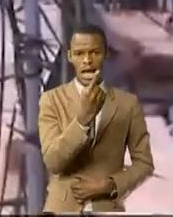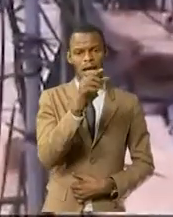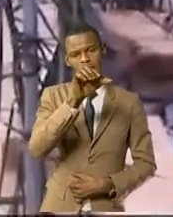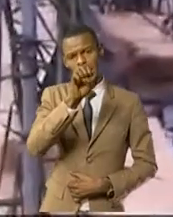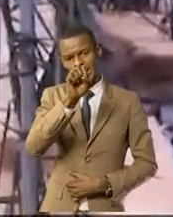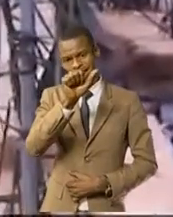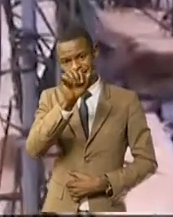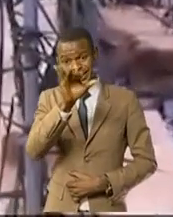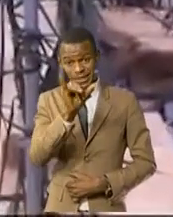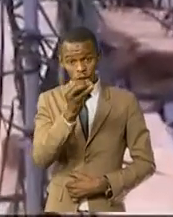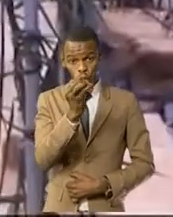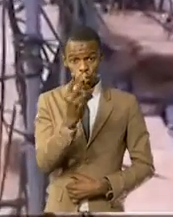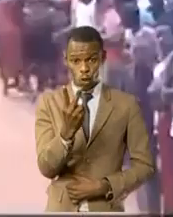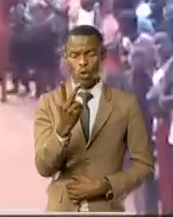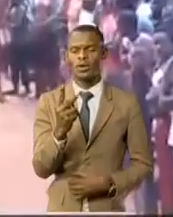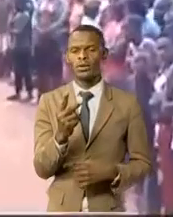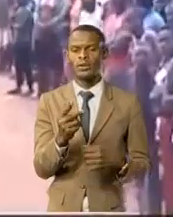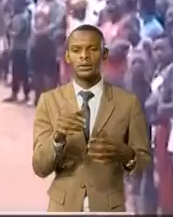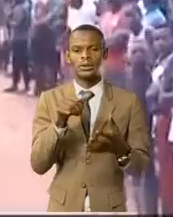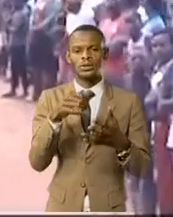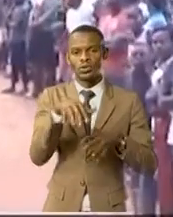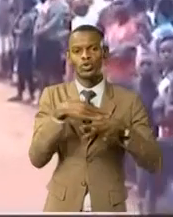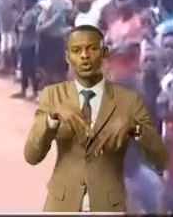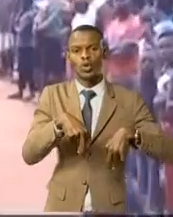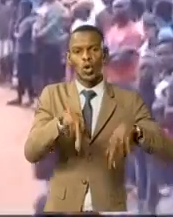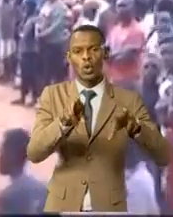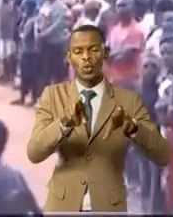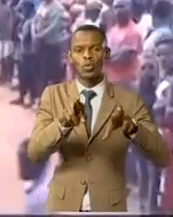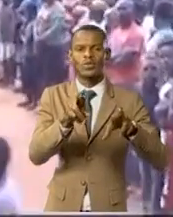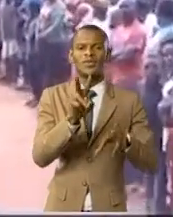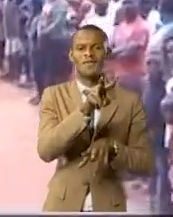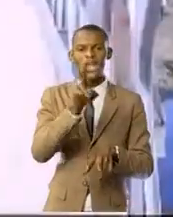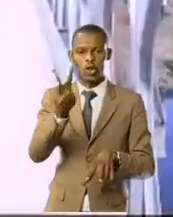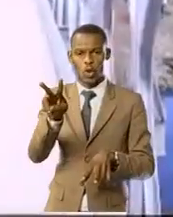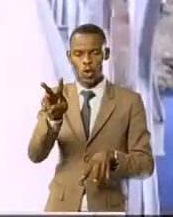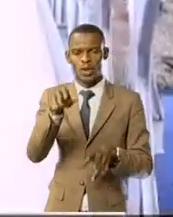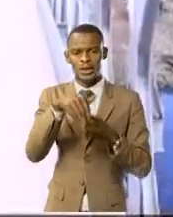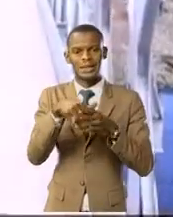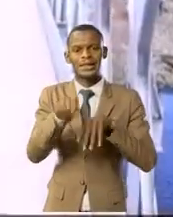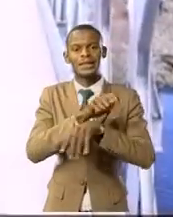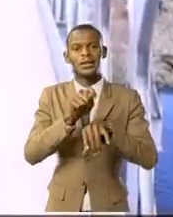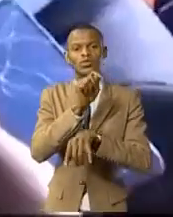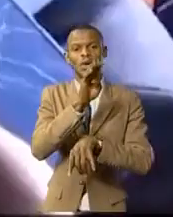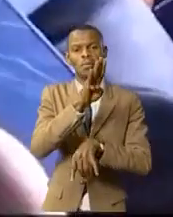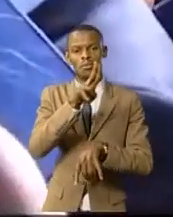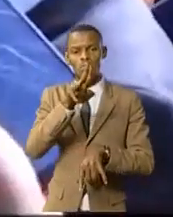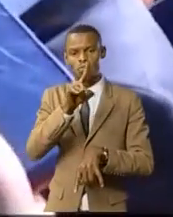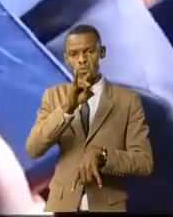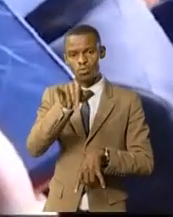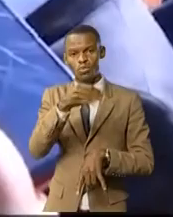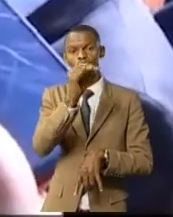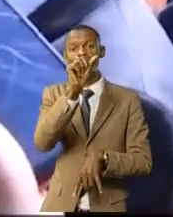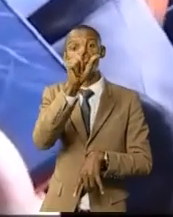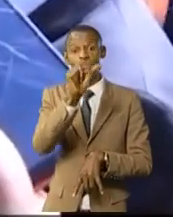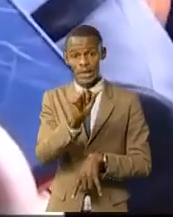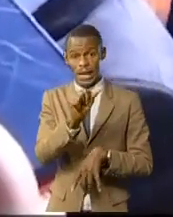au PK42 sur la RP322 axe Kolongo-Boujala-Yakamba dans les territoires de Boujala, ces ponts viennent d'être inaugurés